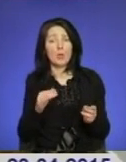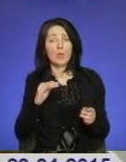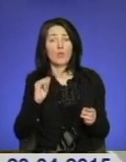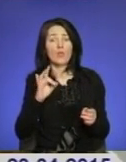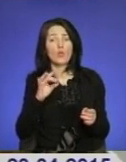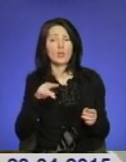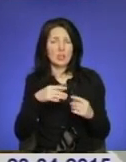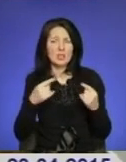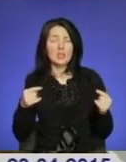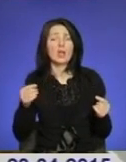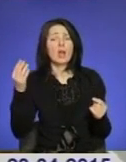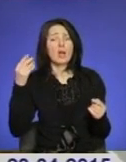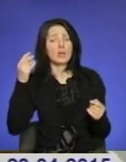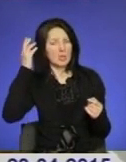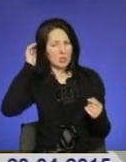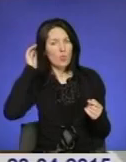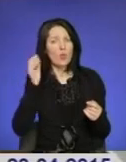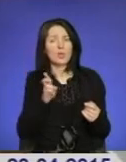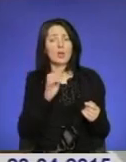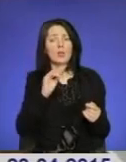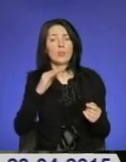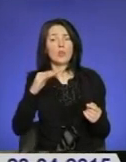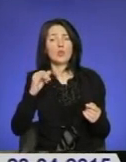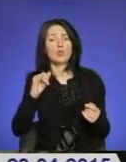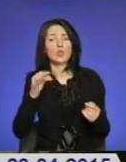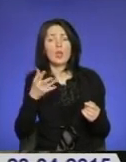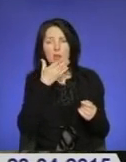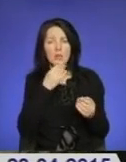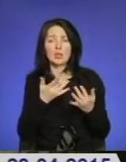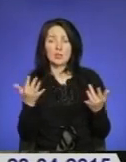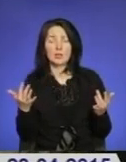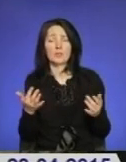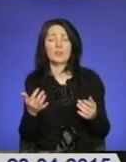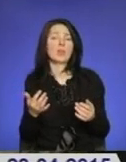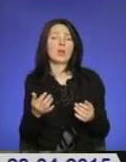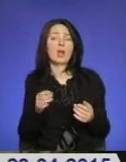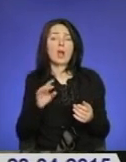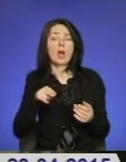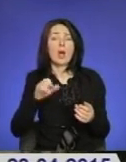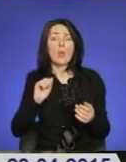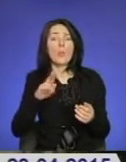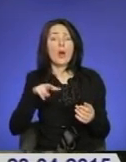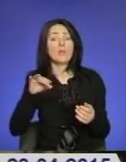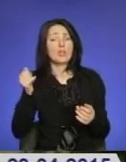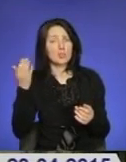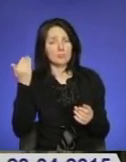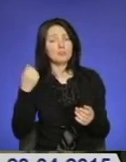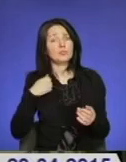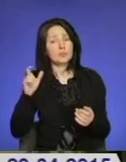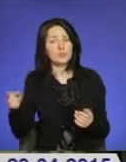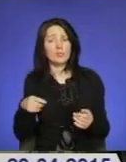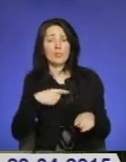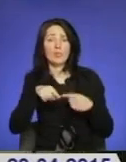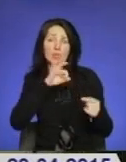на заколки, фурнітура, ну, біжутерна фурнітура. Роман Павлишин – колишній військовий, бізнесмен. Під час чергування в